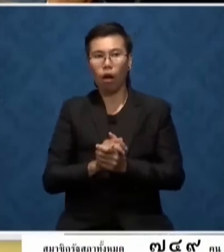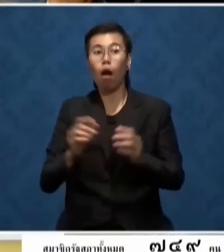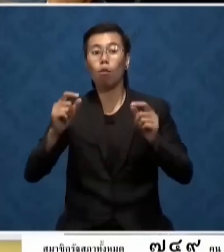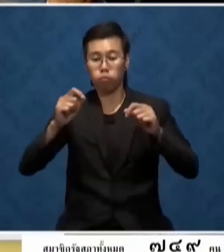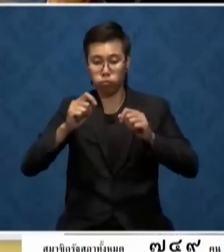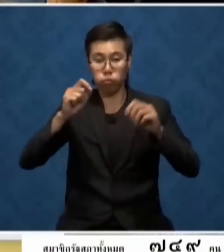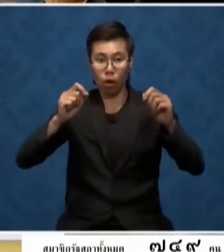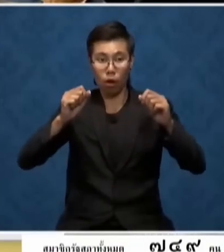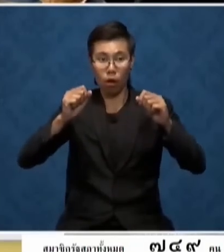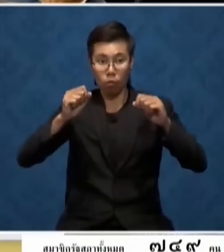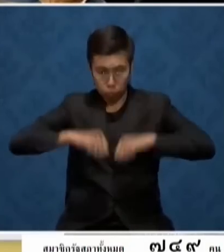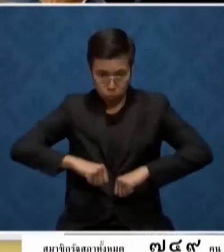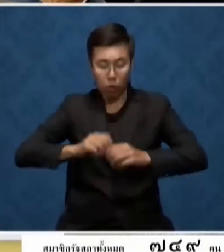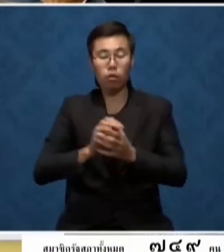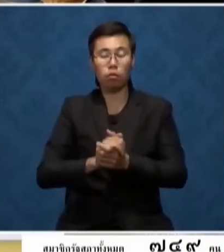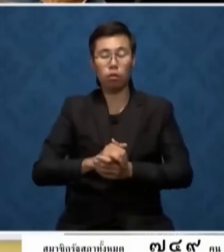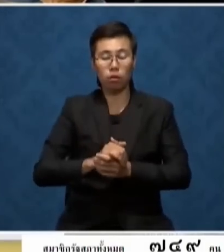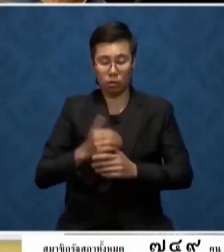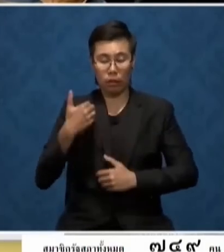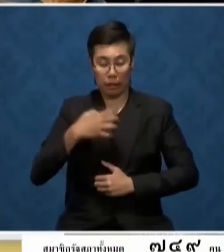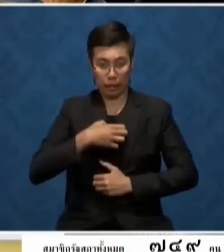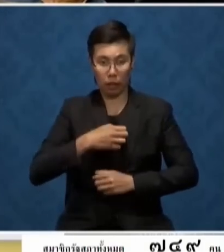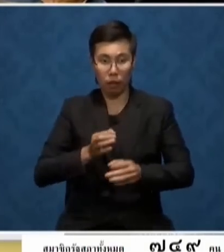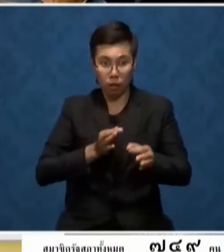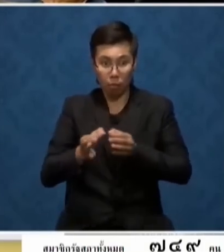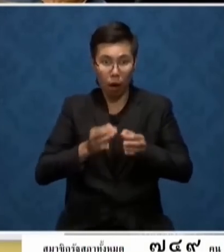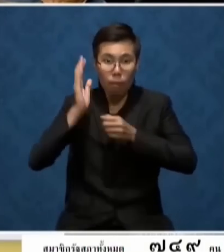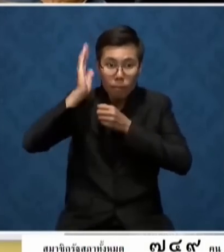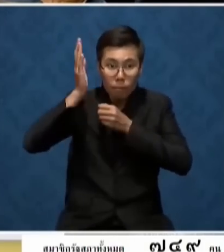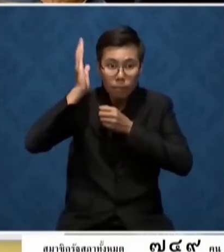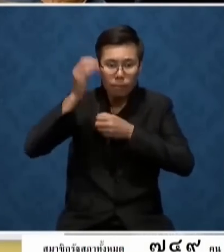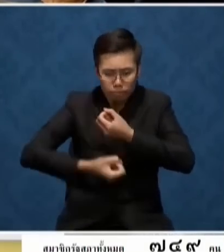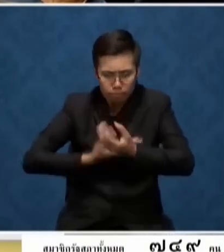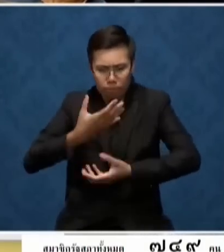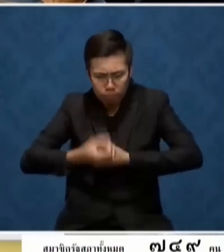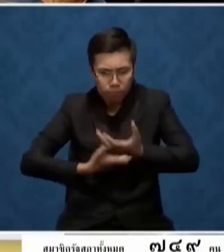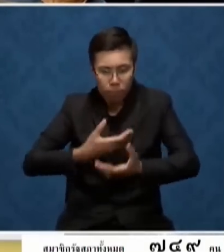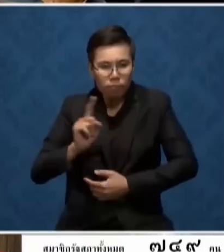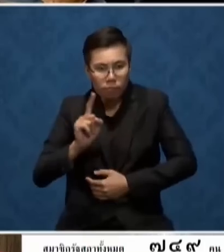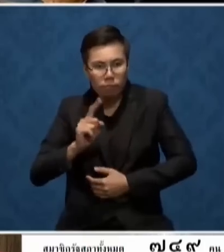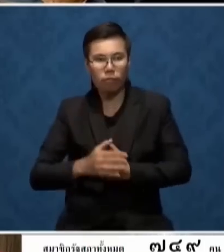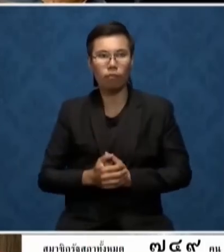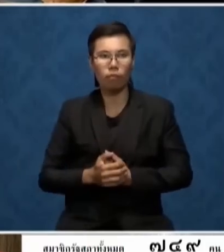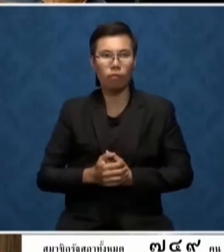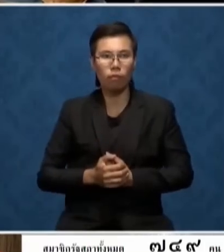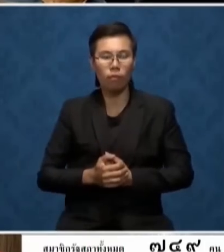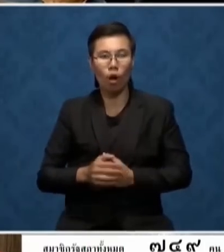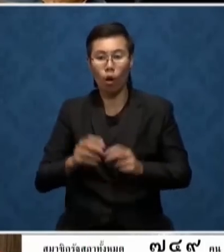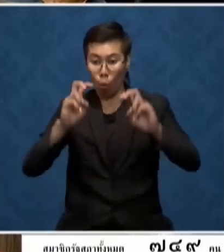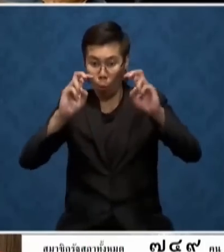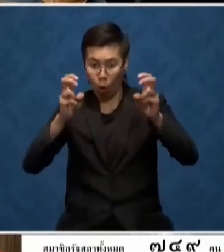เนี่ยจะให้สมาชิกรัฐสภาเนี่ยได้มีการอภิปรายแสดงความคิดเห็นว่าญัตติที่ท่านเสนอ